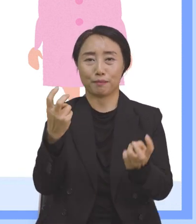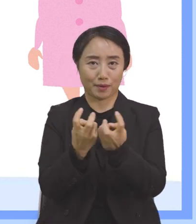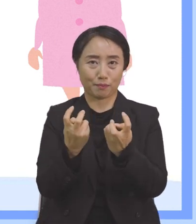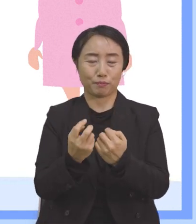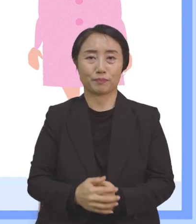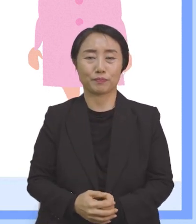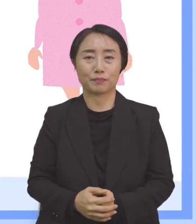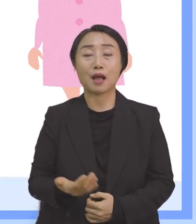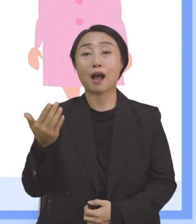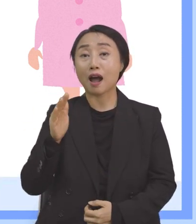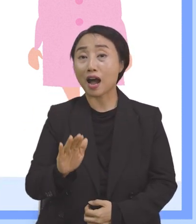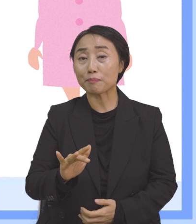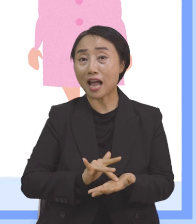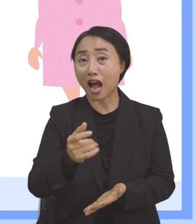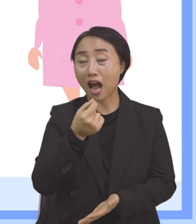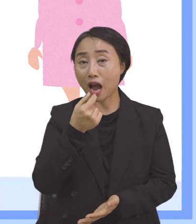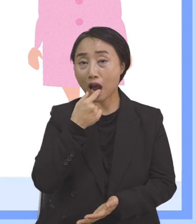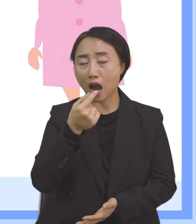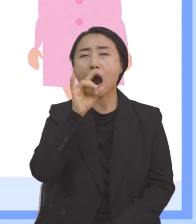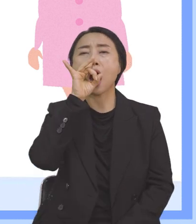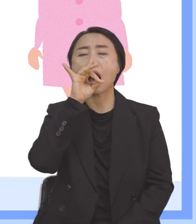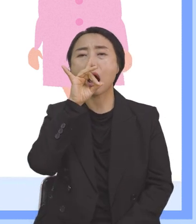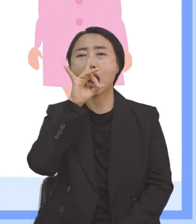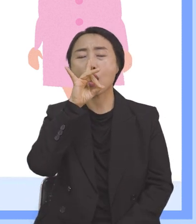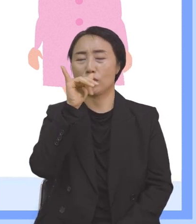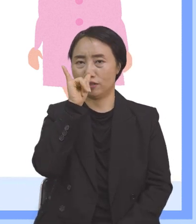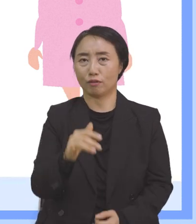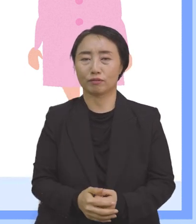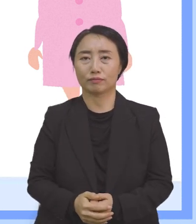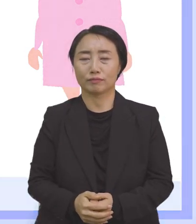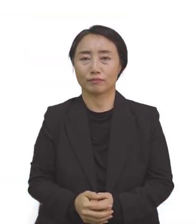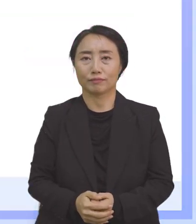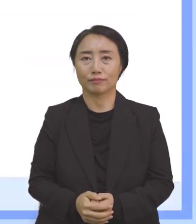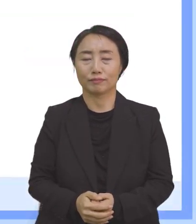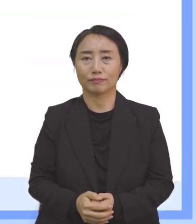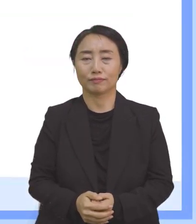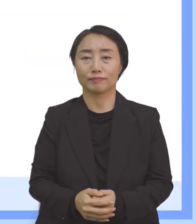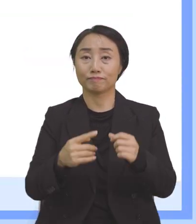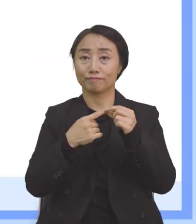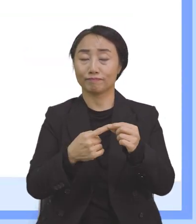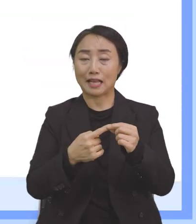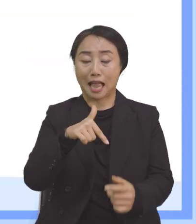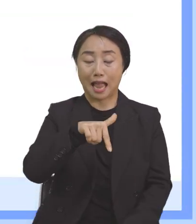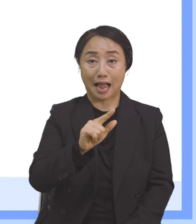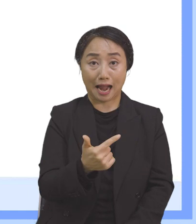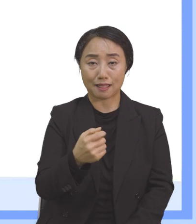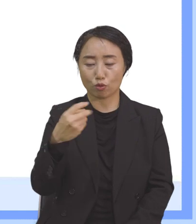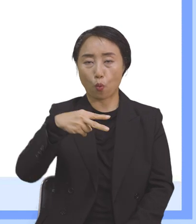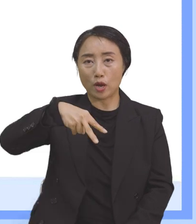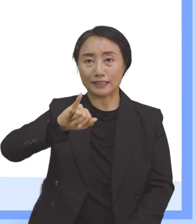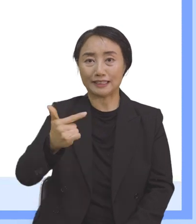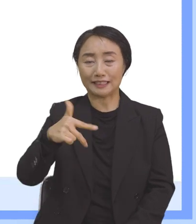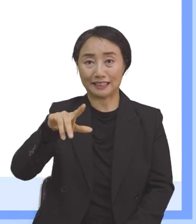방법입니다. 하지만 경구 피임약 사용을 권하지 않는 경우가 있습니다. 첫째, 간과